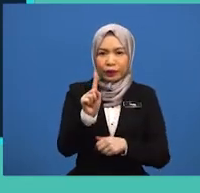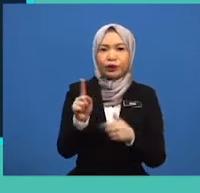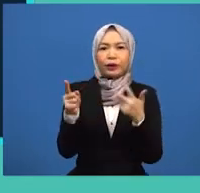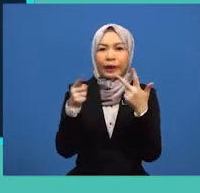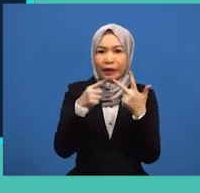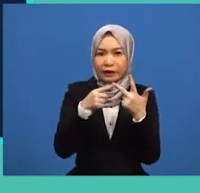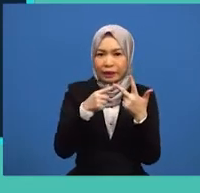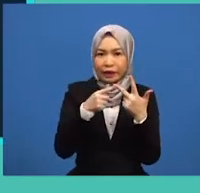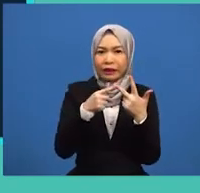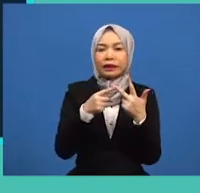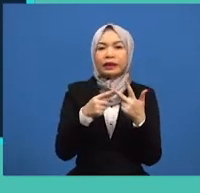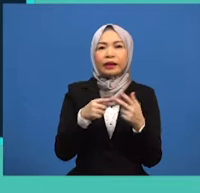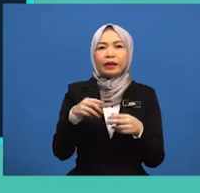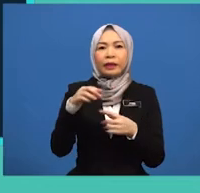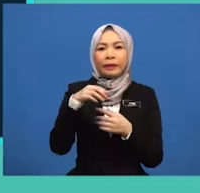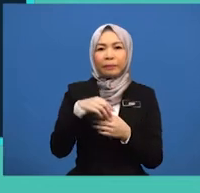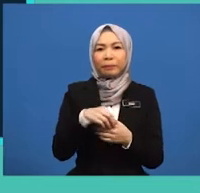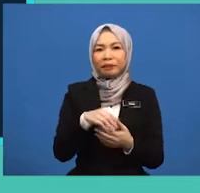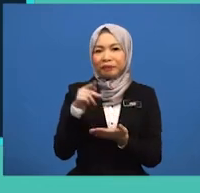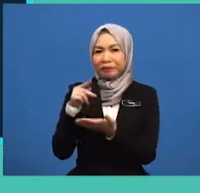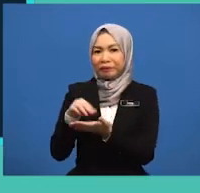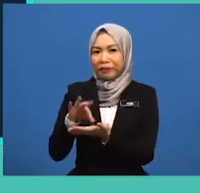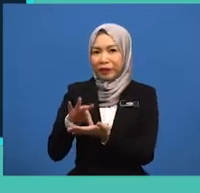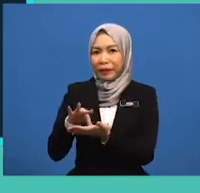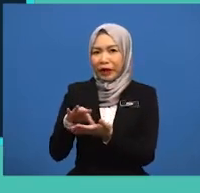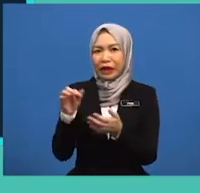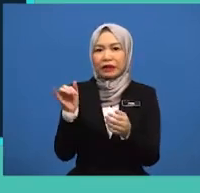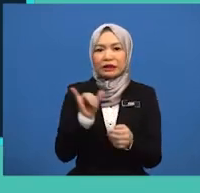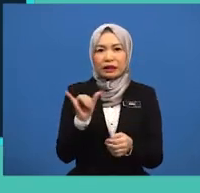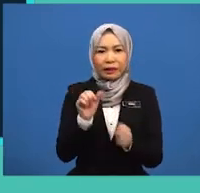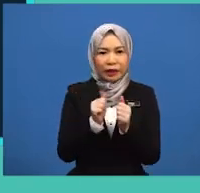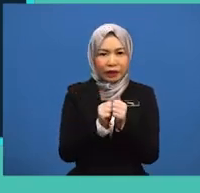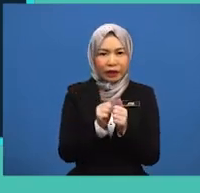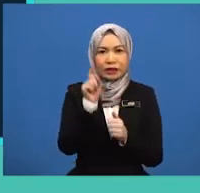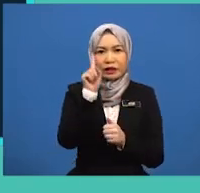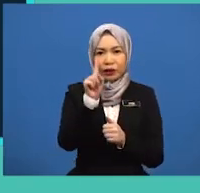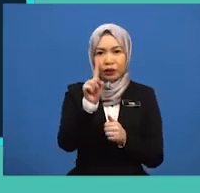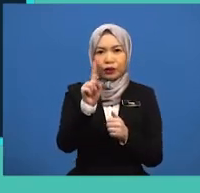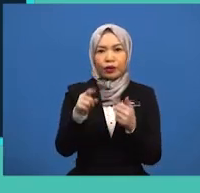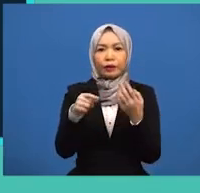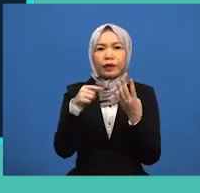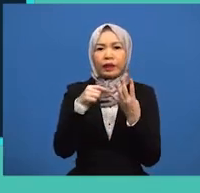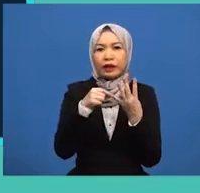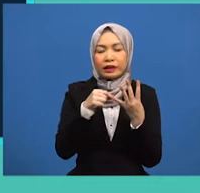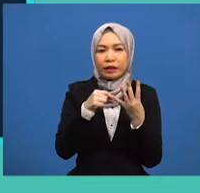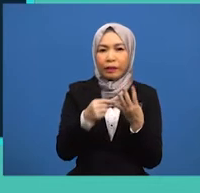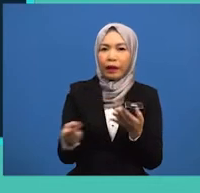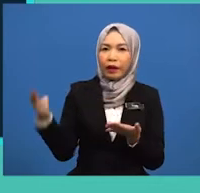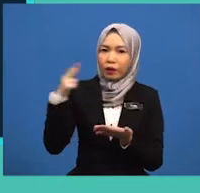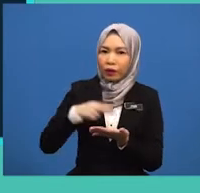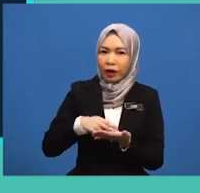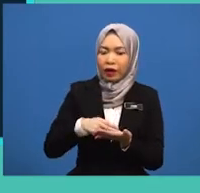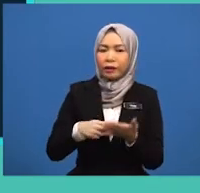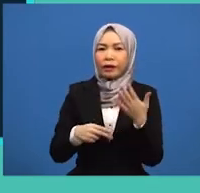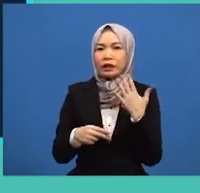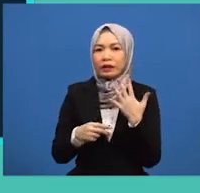3, setkan pembilang sama dengan 1. Baris 4, ulang. Baris